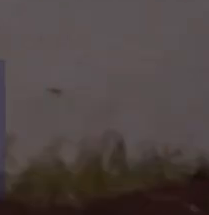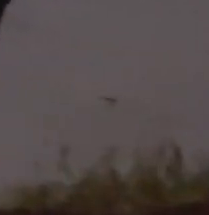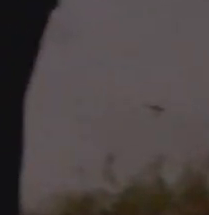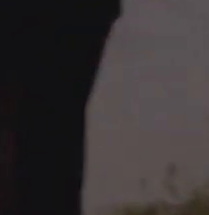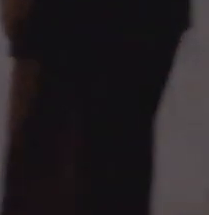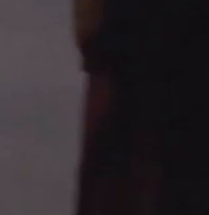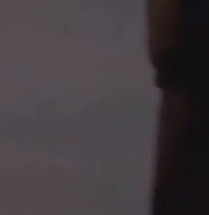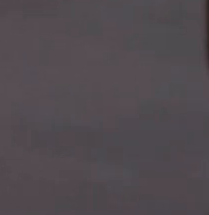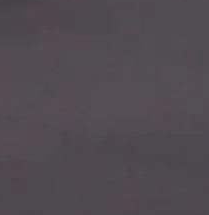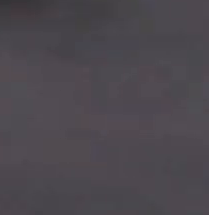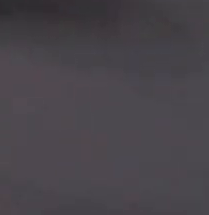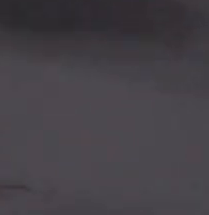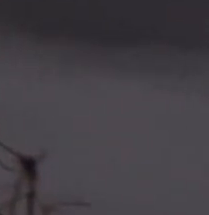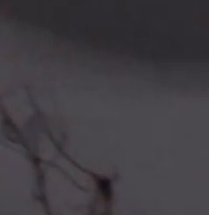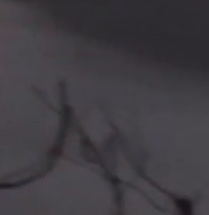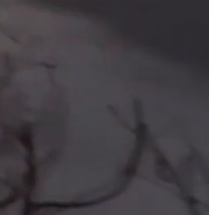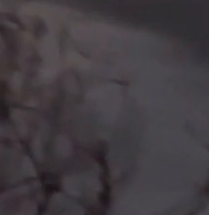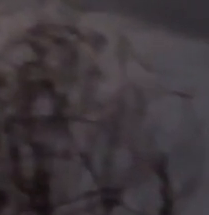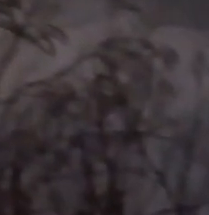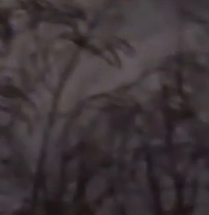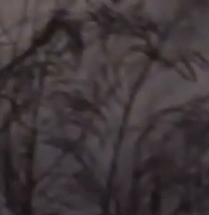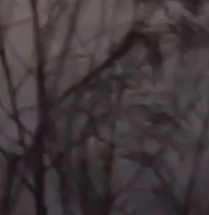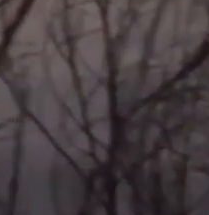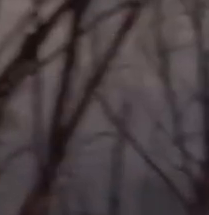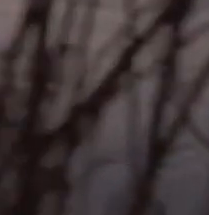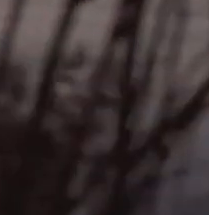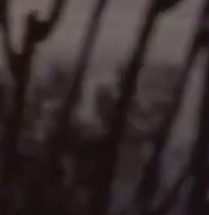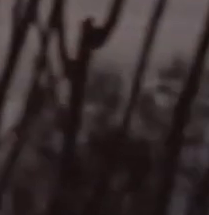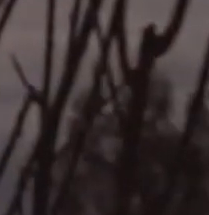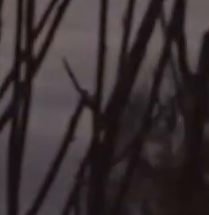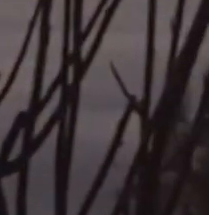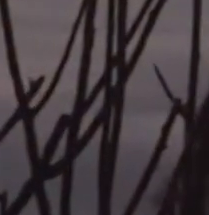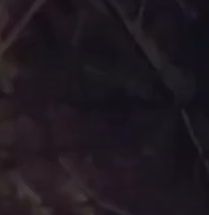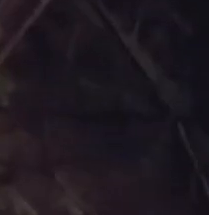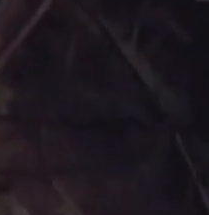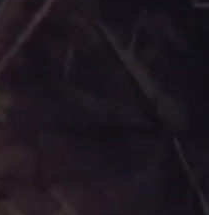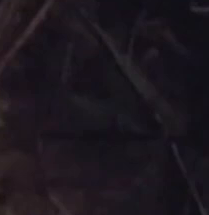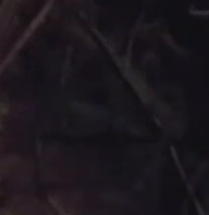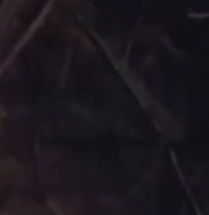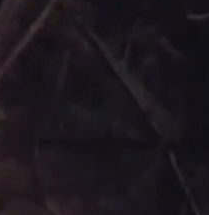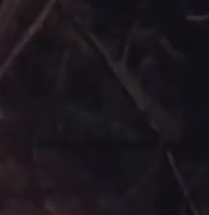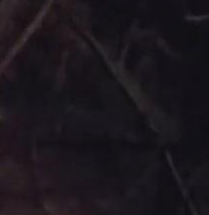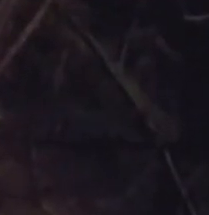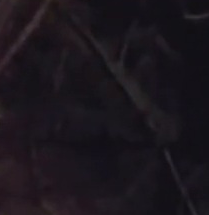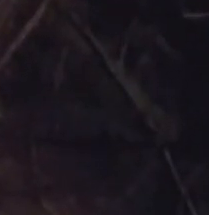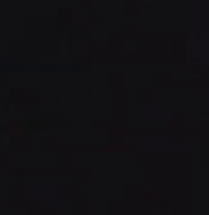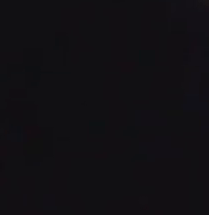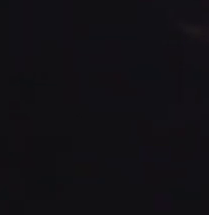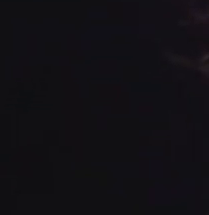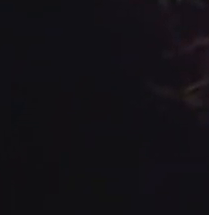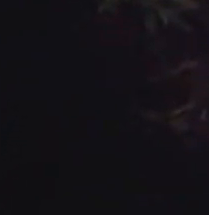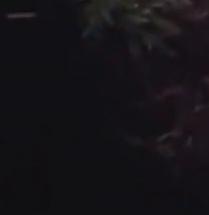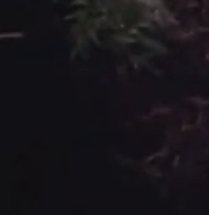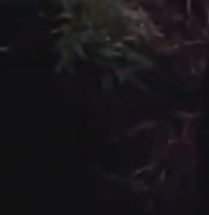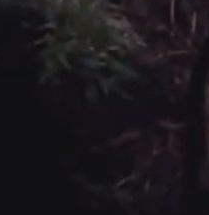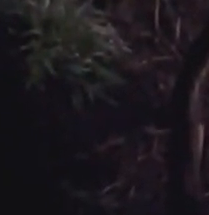Dari lokasi, para wisatawan akan dimanjakan pemandangan indah dari atas bukit. Para pengunjung ini mengaku sengaja datang pada pagi